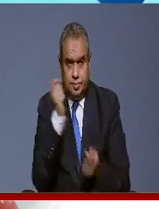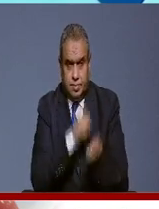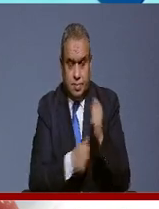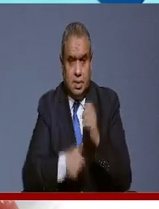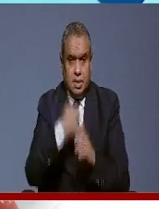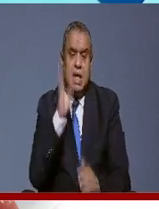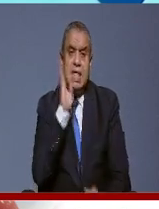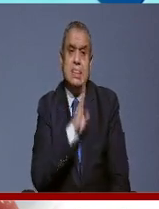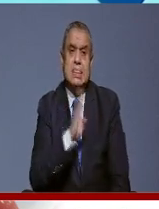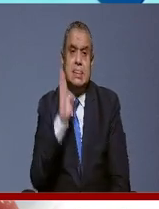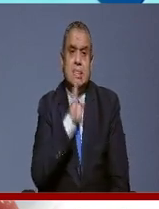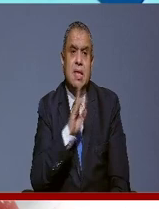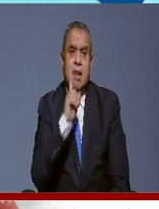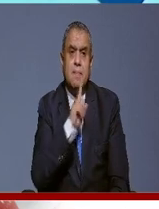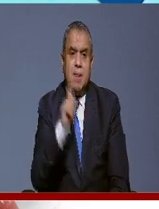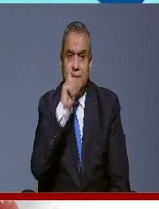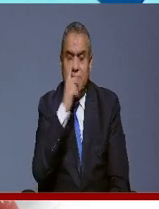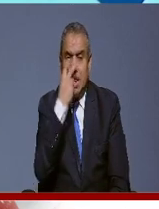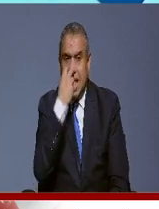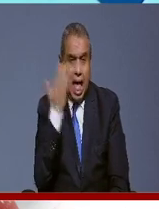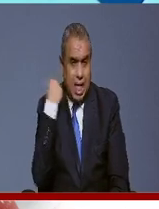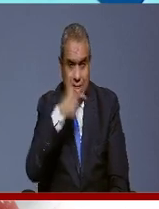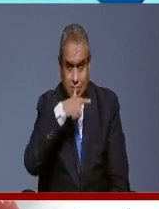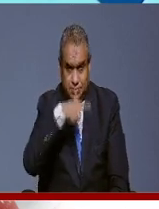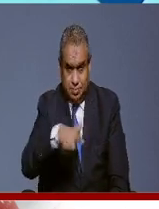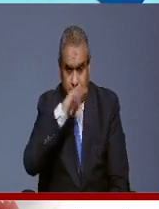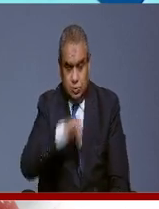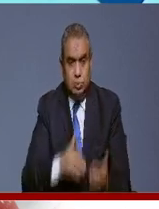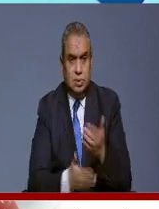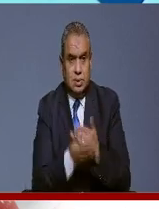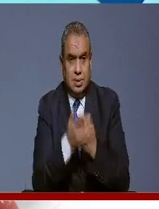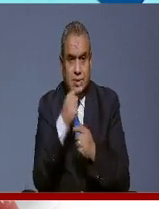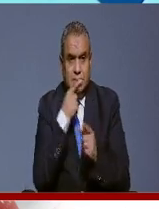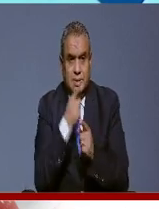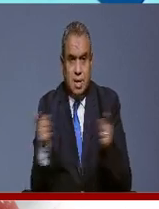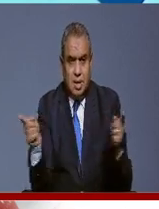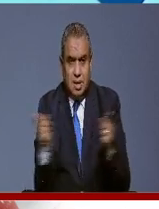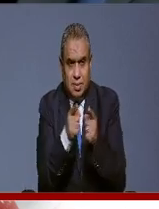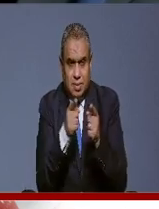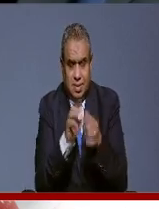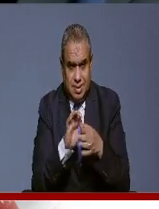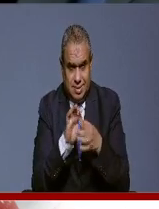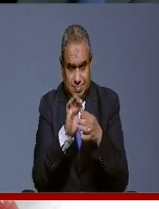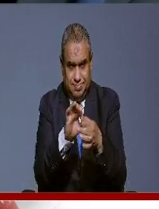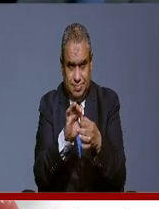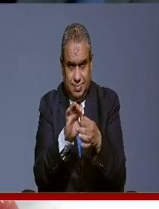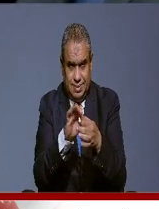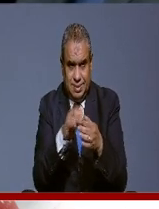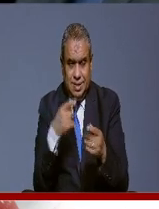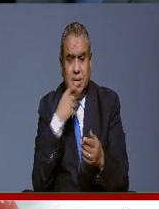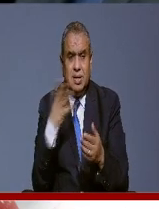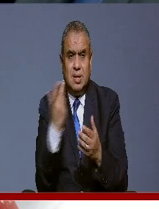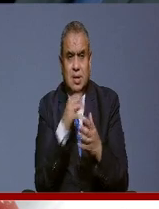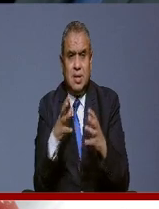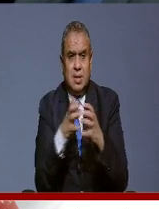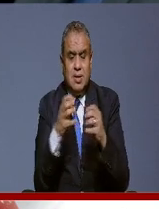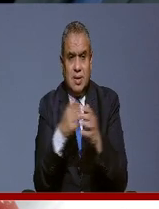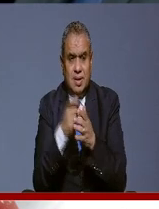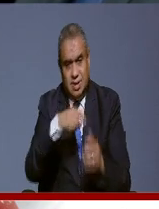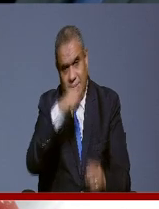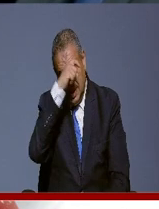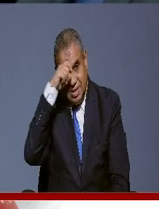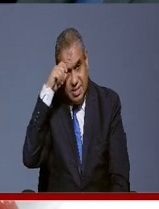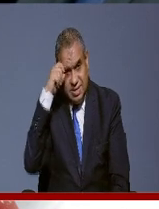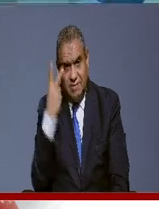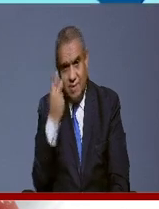التعليم الفني واتكلمنا عليه قبل كده، بس أنا أحكي قصة مع حضرتك كده بسيطة كانت حصلت في صيف